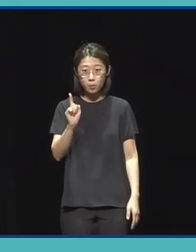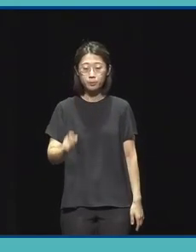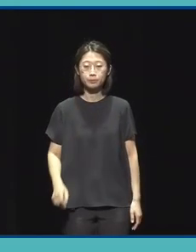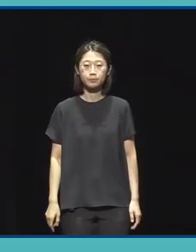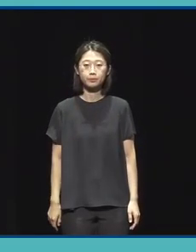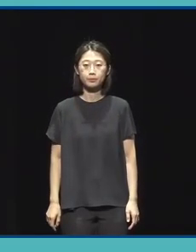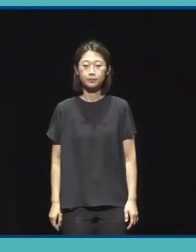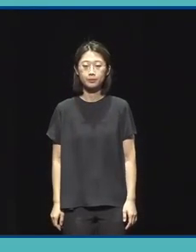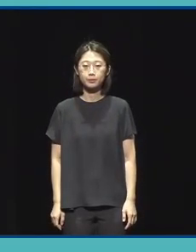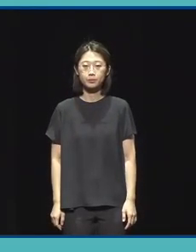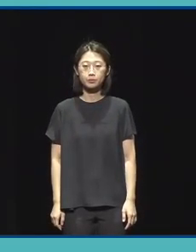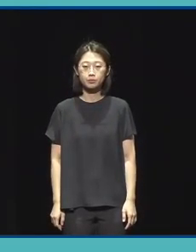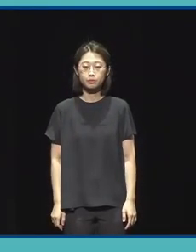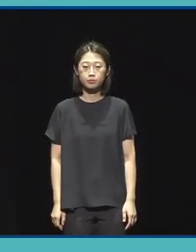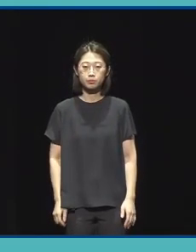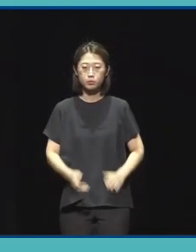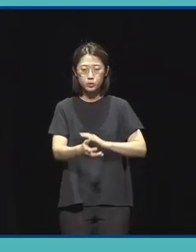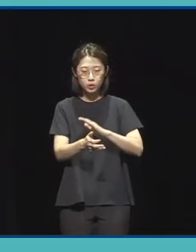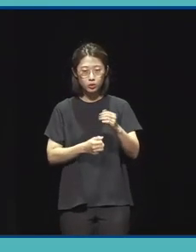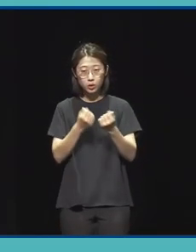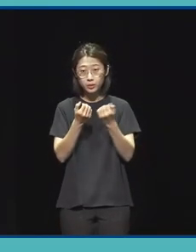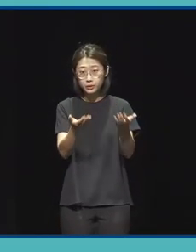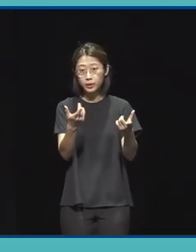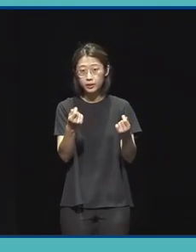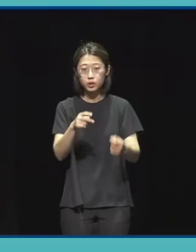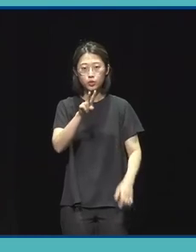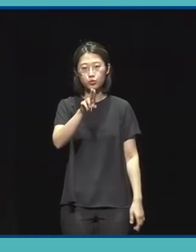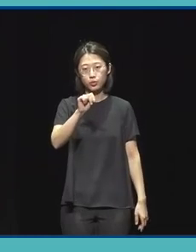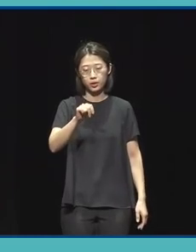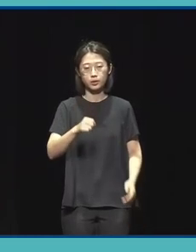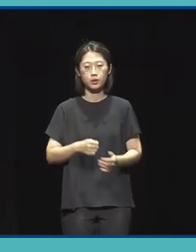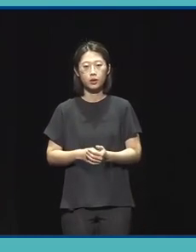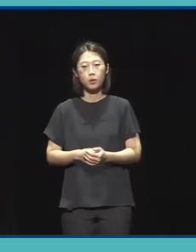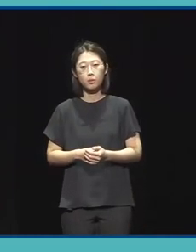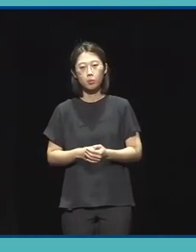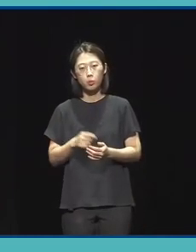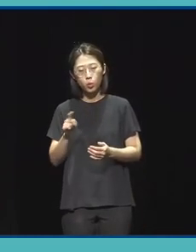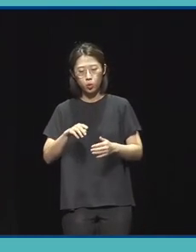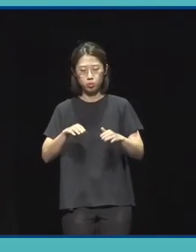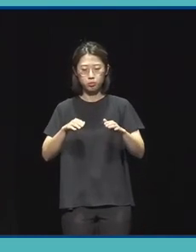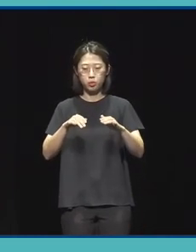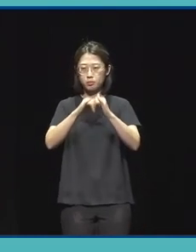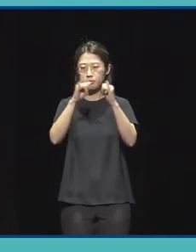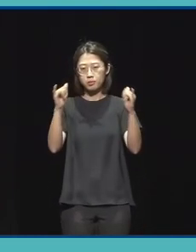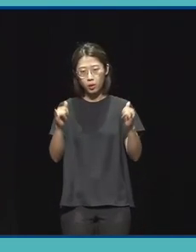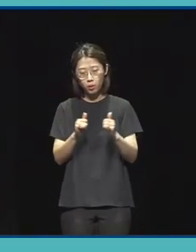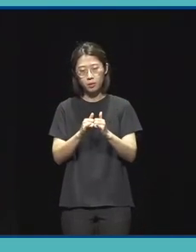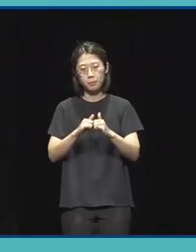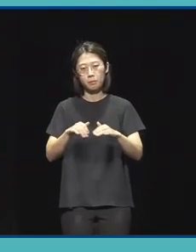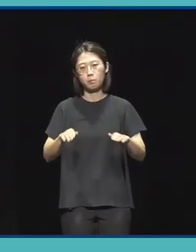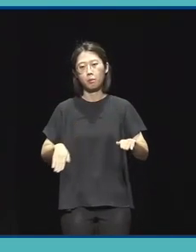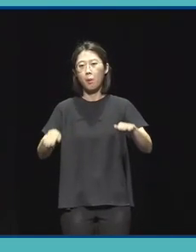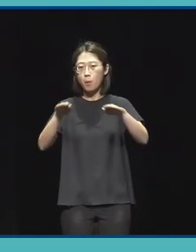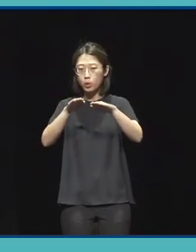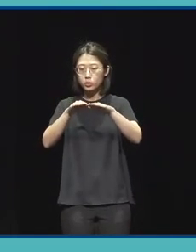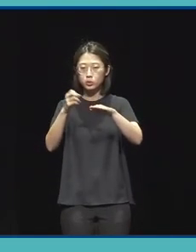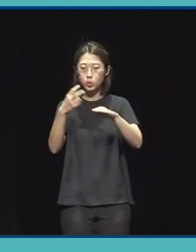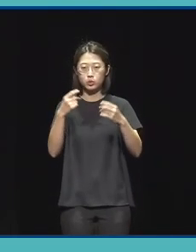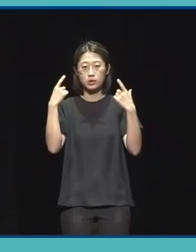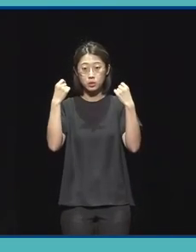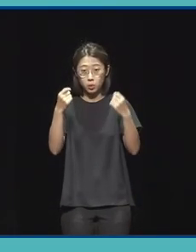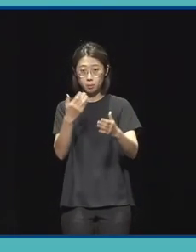그 아까 말씀드린 이제 un의 목표인 빈곤 대체라든지 성평등이라든지 물과 위생 지속